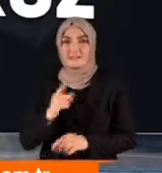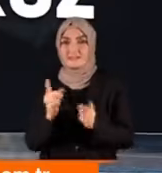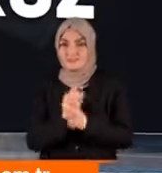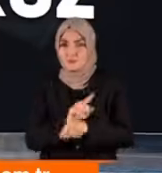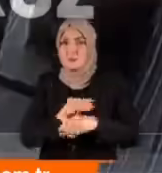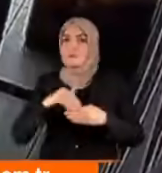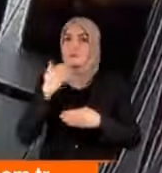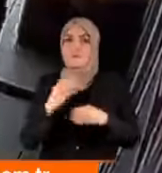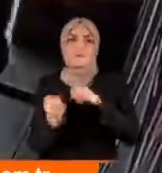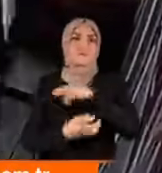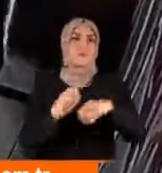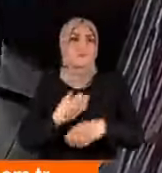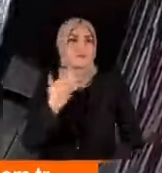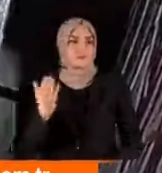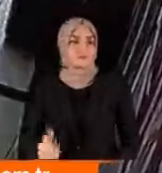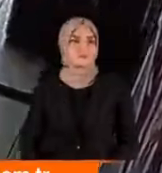oldu